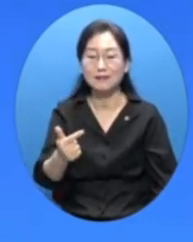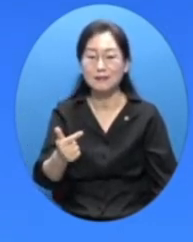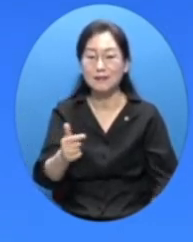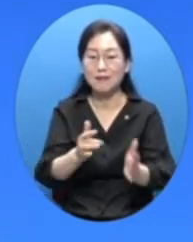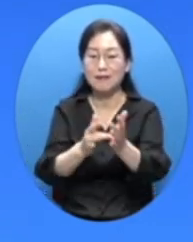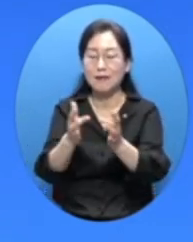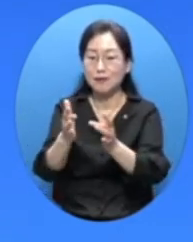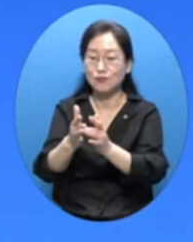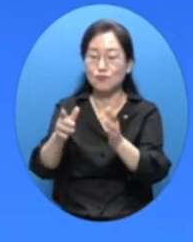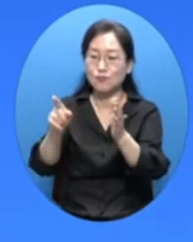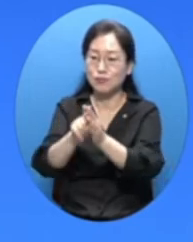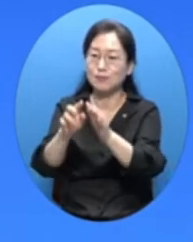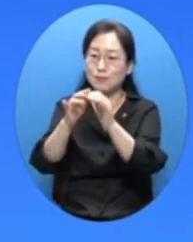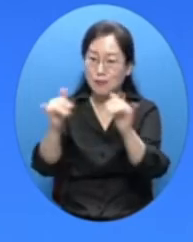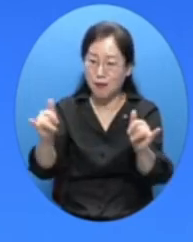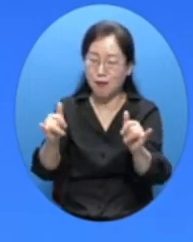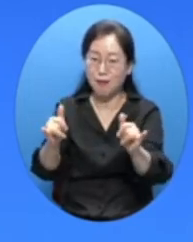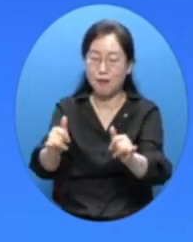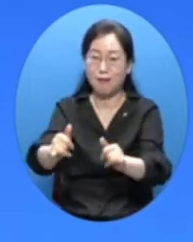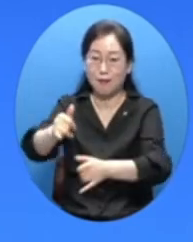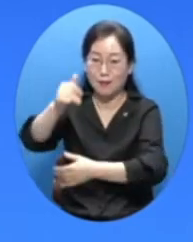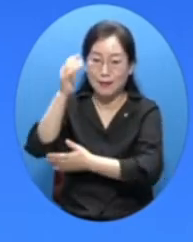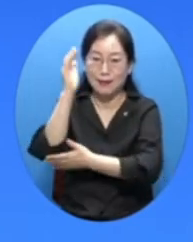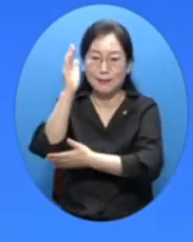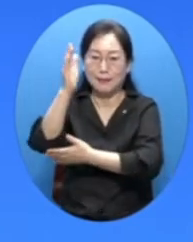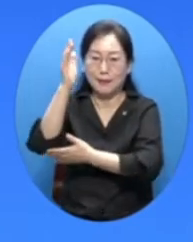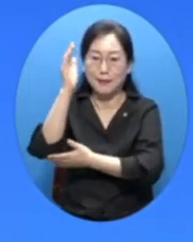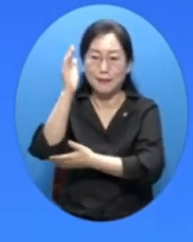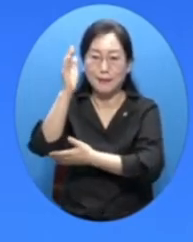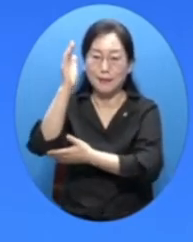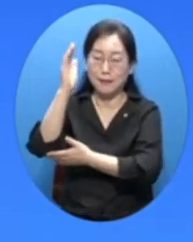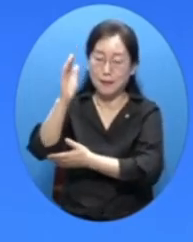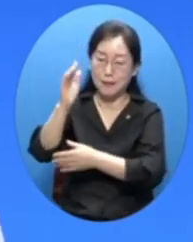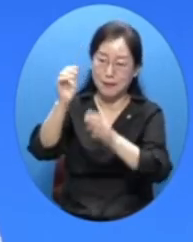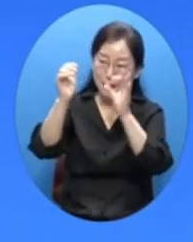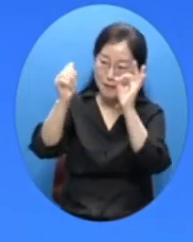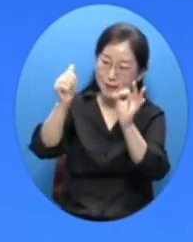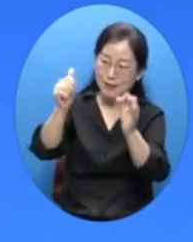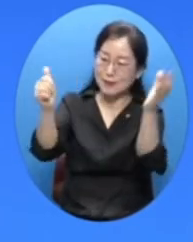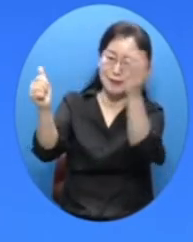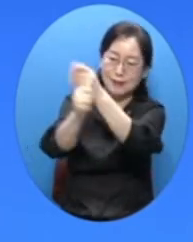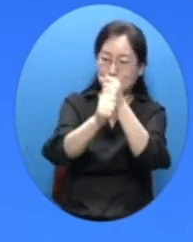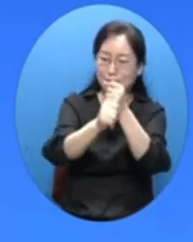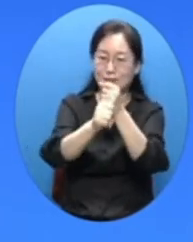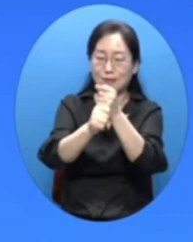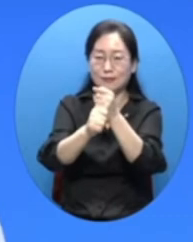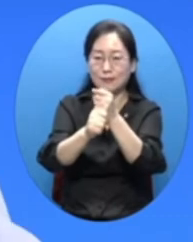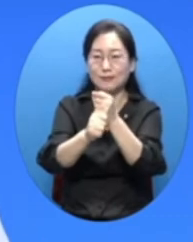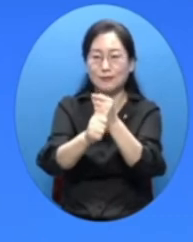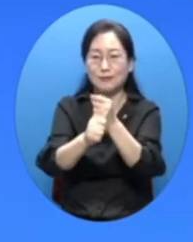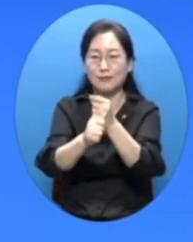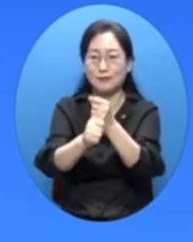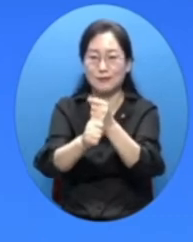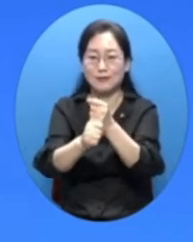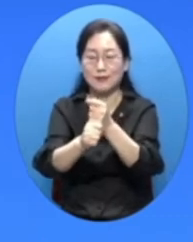예수님 쟁이가 나가서 말씀을 전한다고 하니까 붙잡으라고 그래요. 붙잡아다 놓고